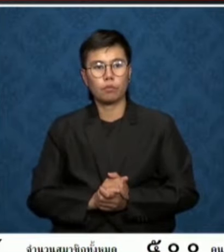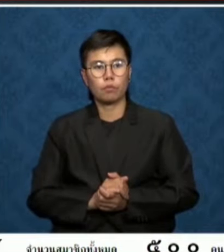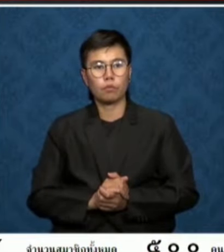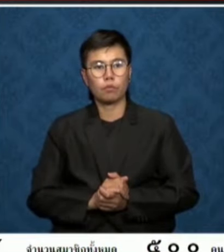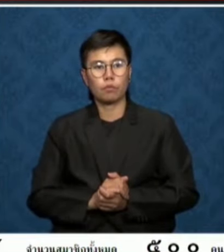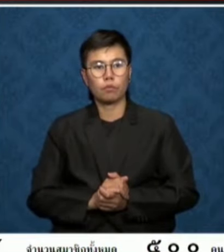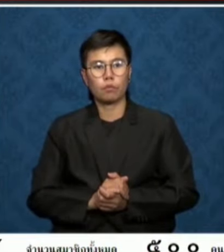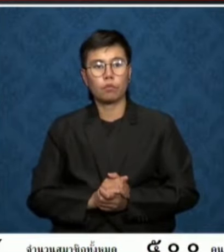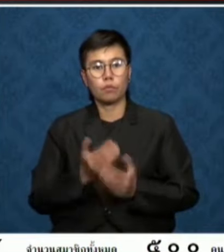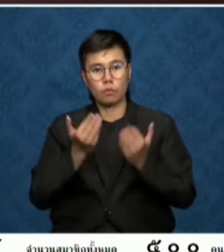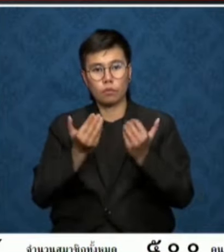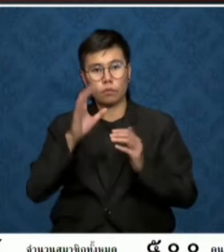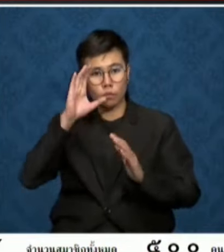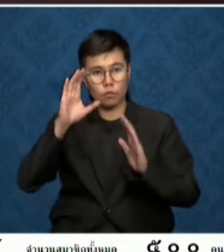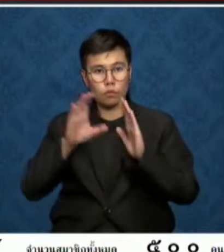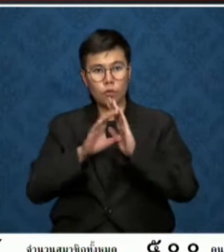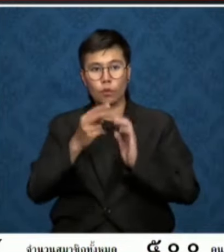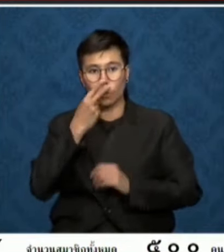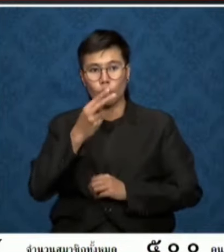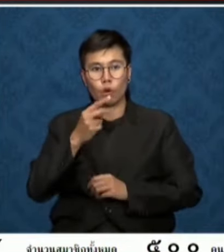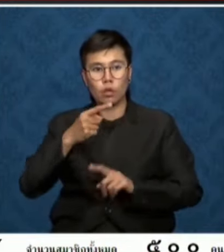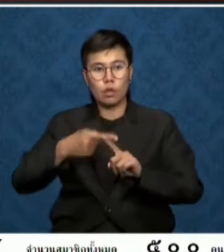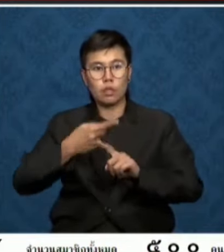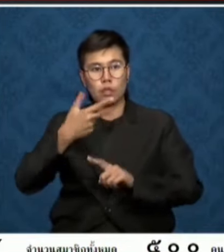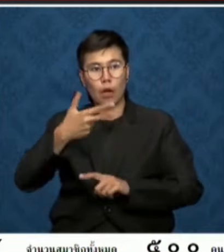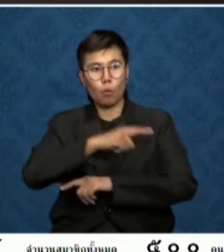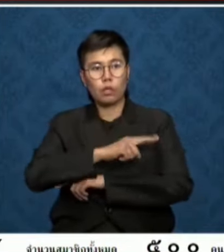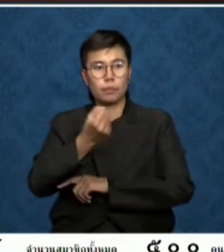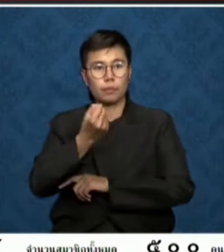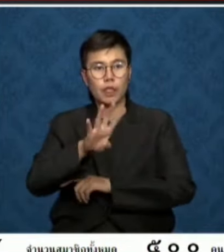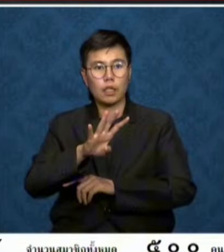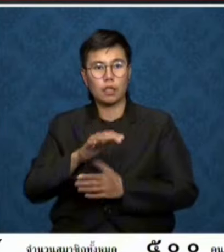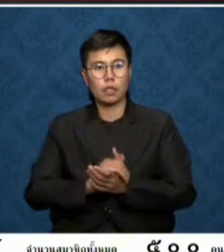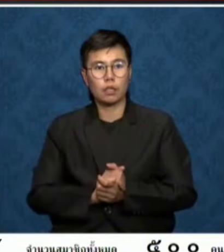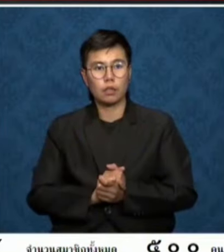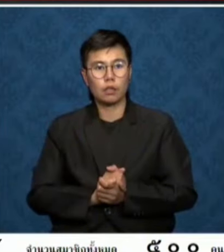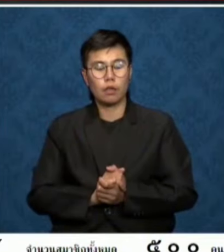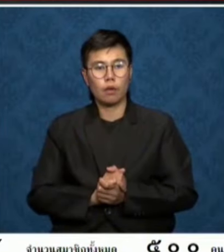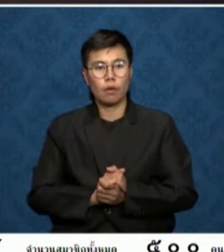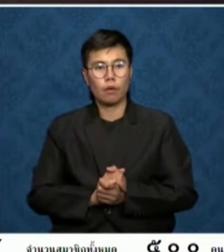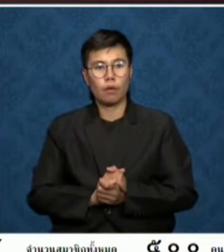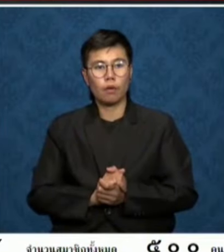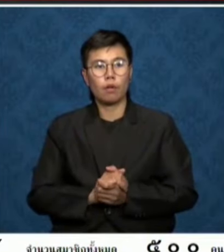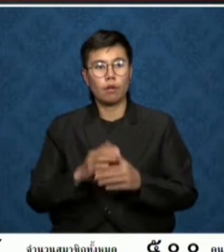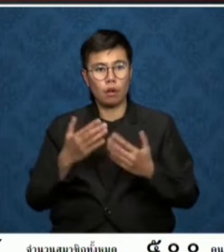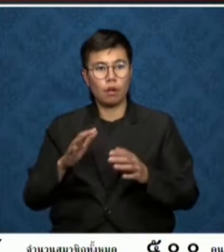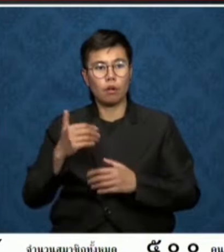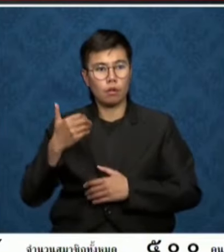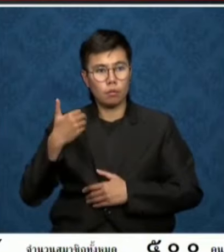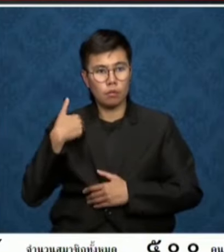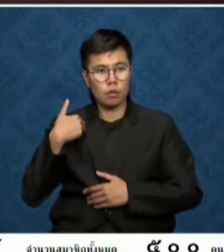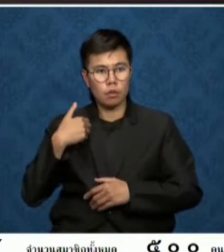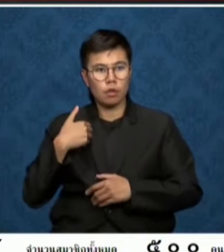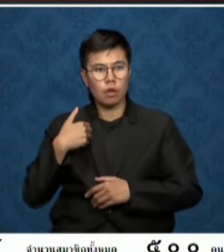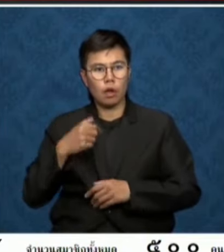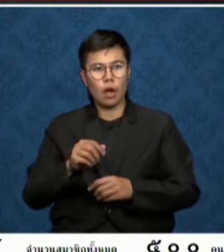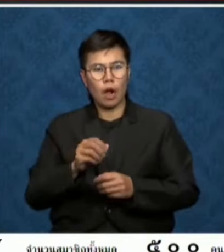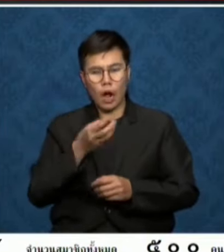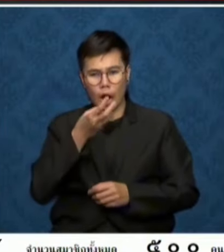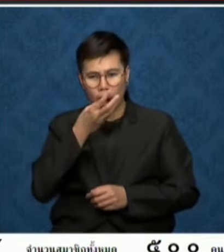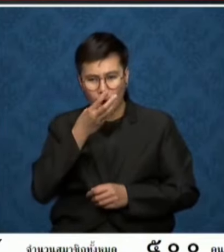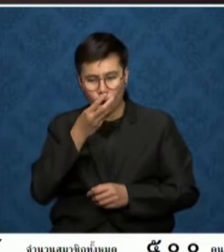นี่คือภาพที่เพิ่งไปดูเมื่อวันที่14นะครับ ปลายจมูกข้าวอะไรอย่างเงี้ยอยู่แล้วก็ผิวสีเนี่ยก็อาจ